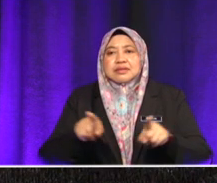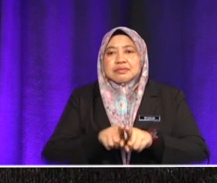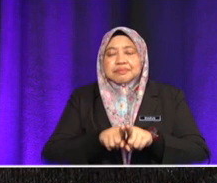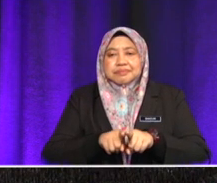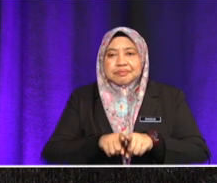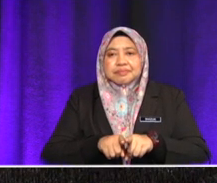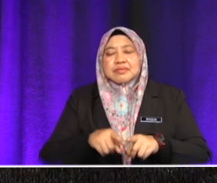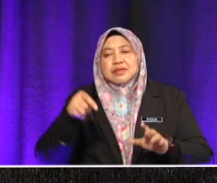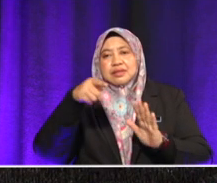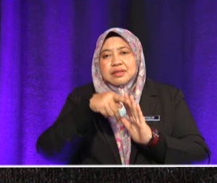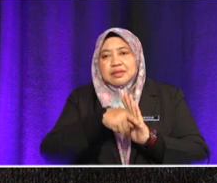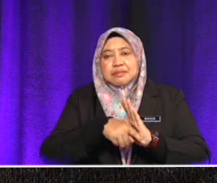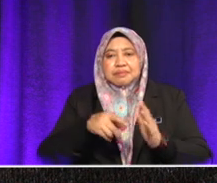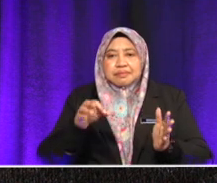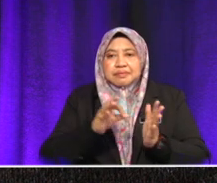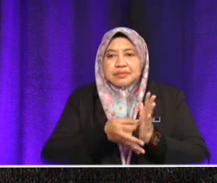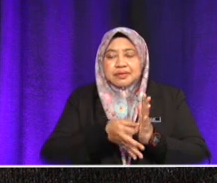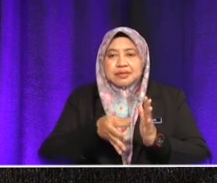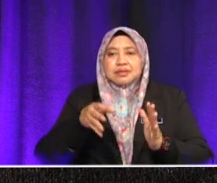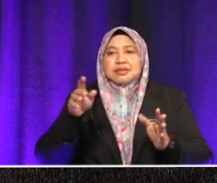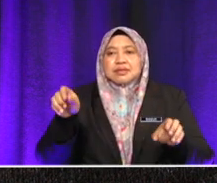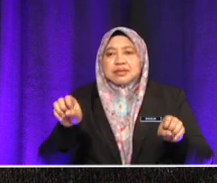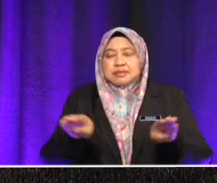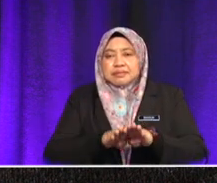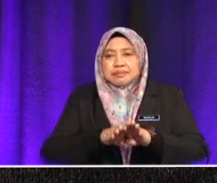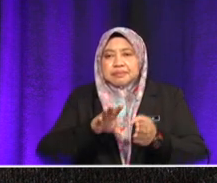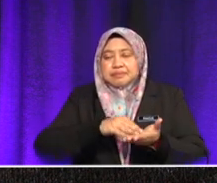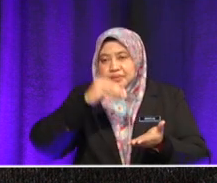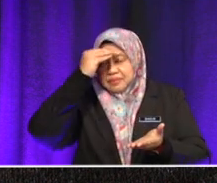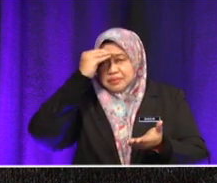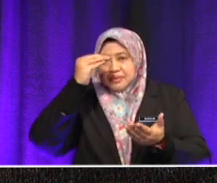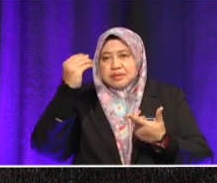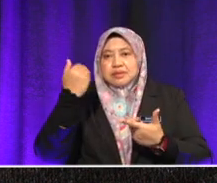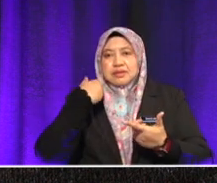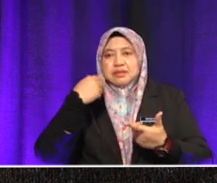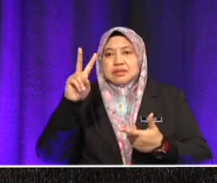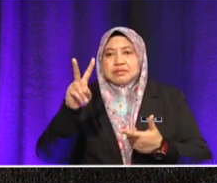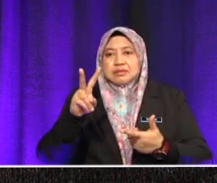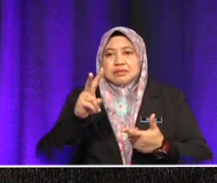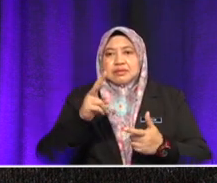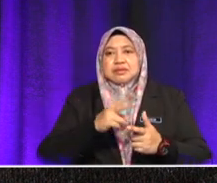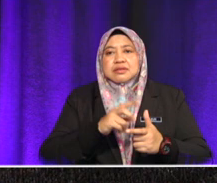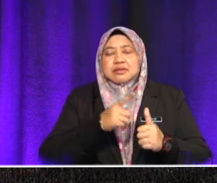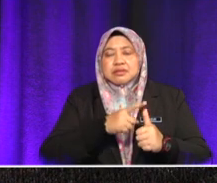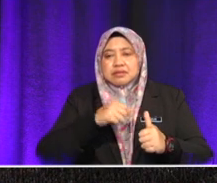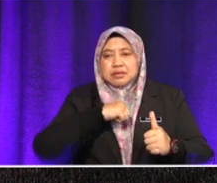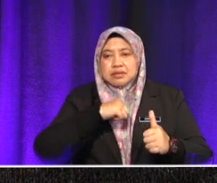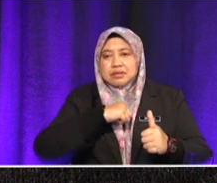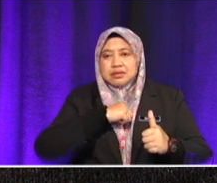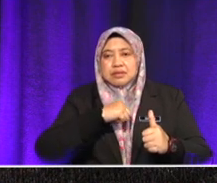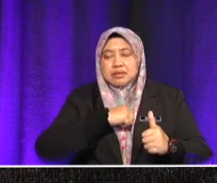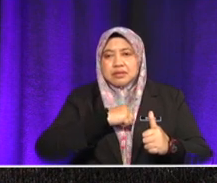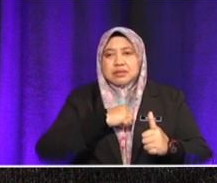pembelajaran di ada dua yang pertama dia boleh guna pencak silat diri sendiri ataupun